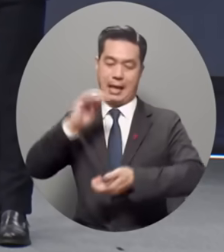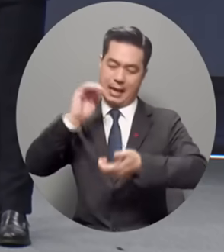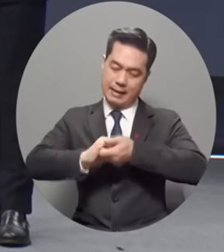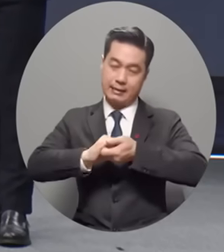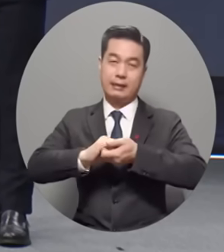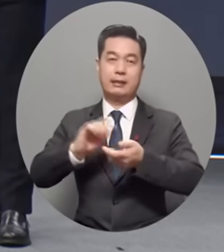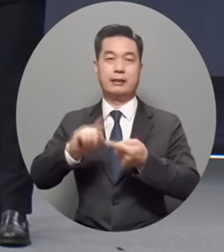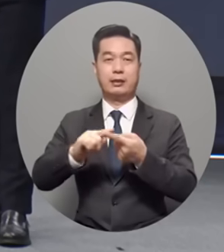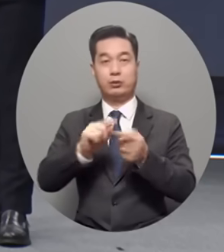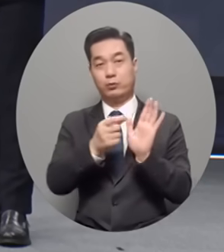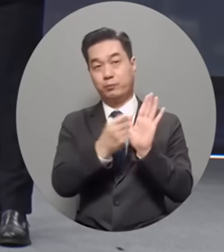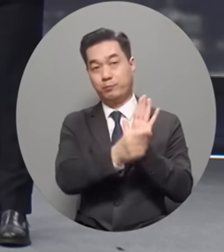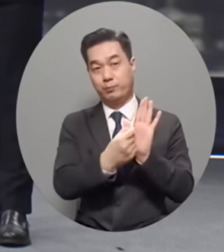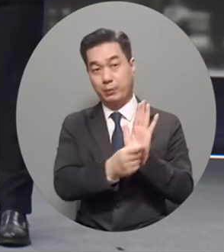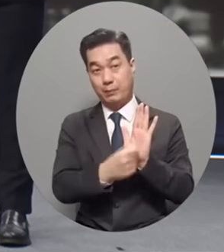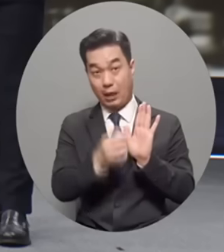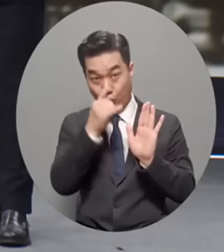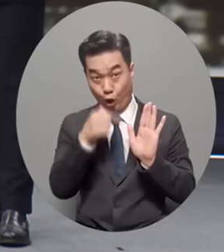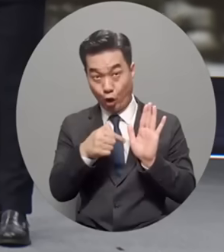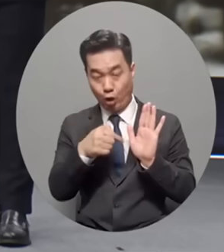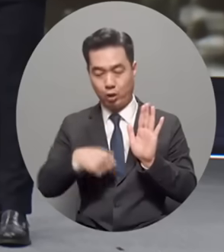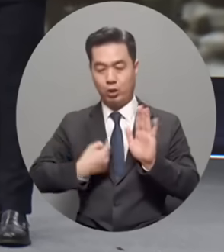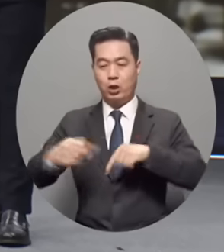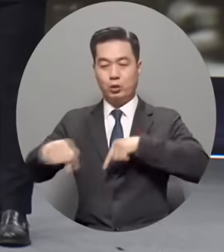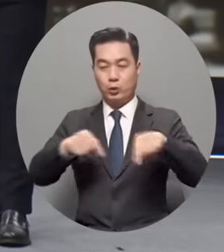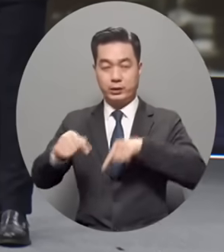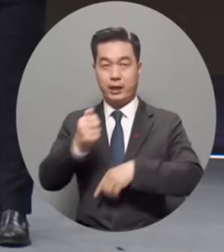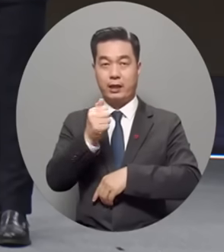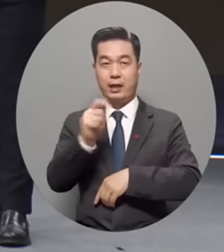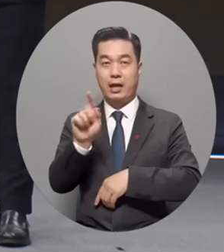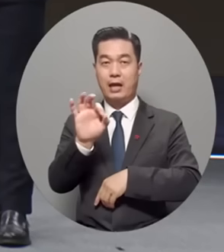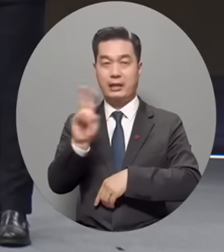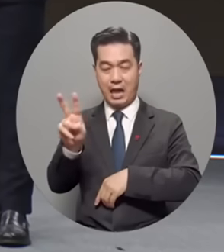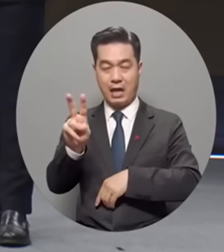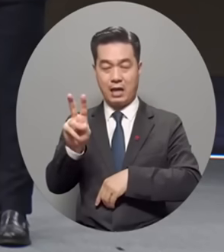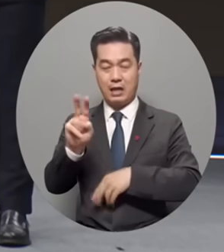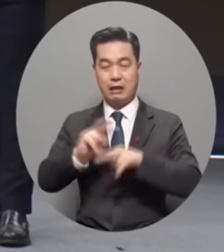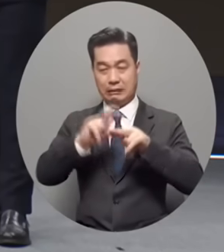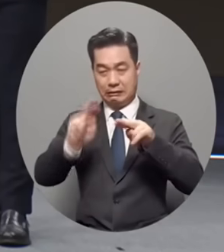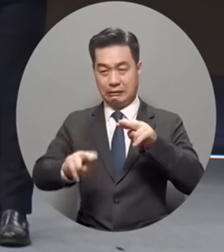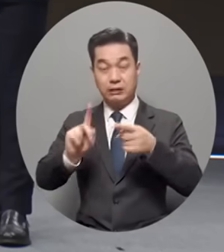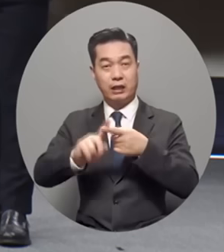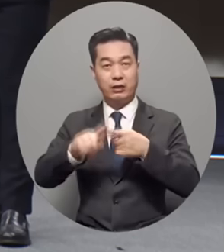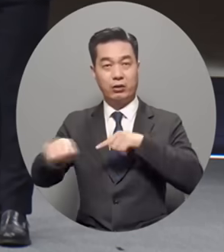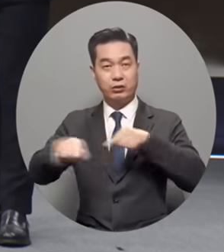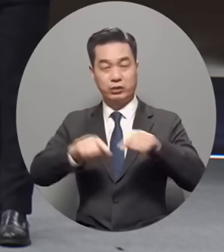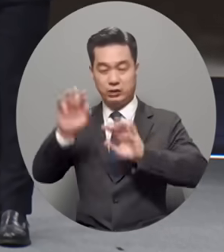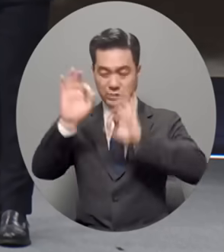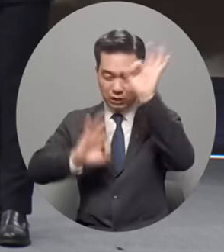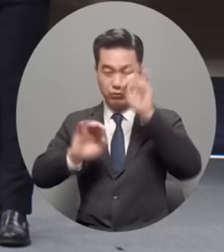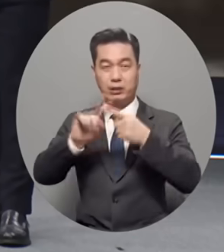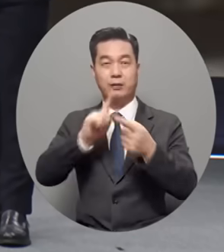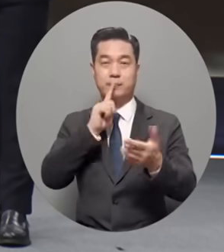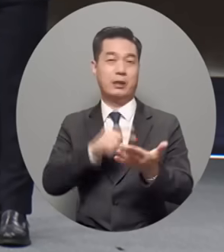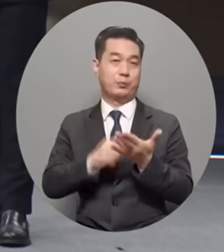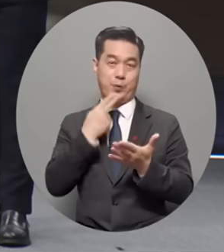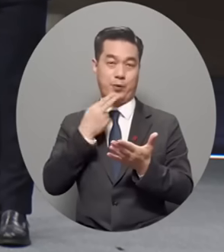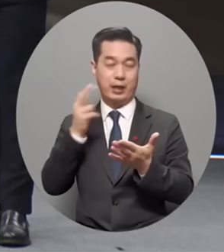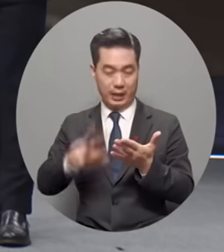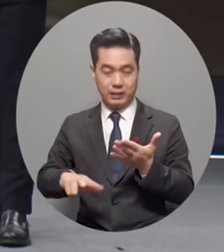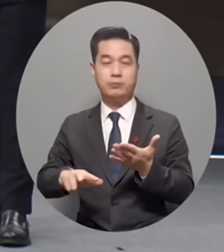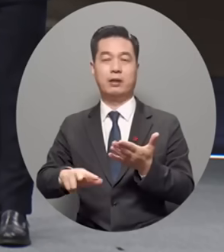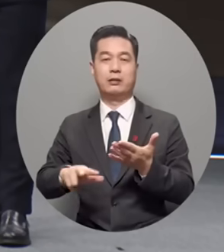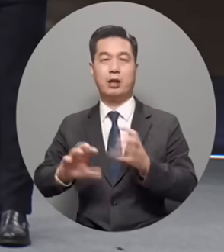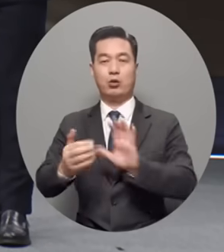대해서도 언급했습니다. 독재나 하야 같은 정치적 과오까지 등장하진 않지만 국방에 있어서만큼은 공과